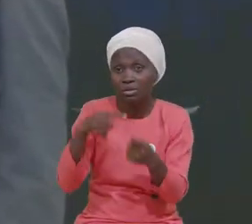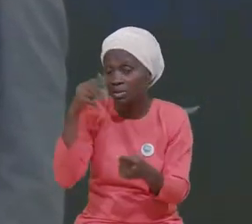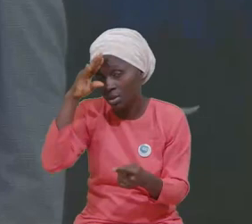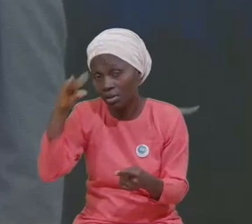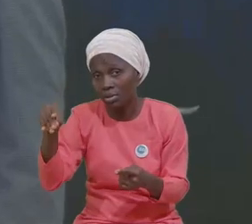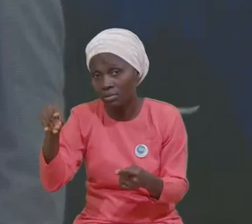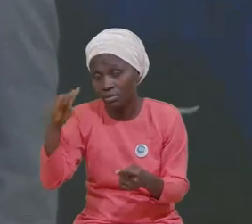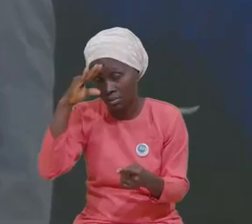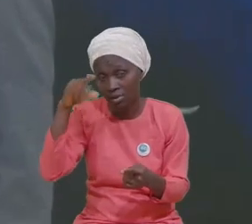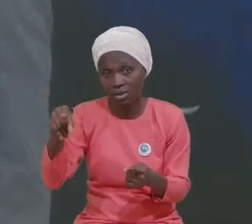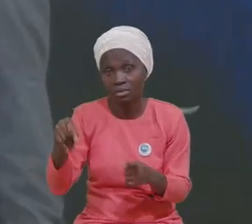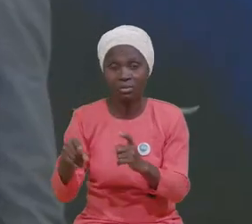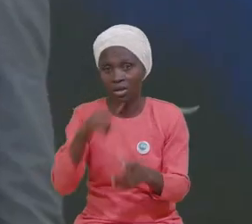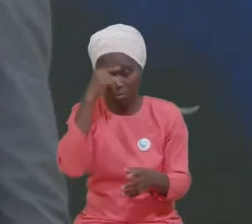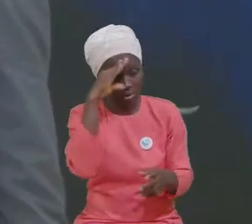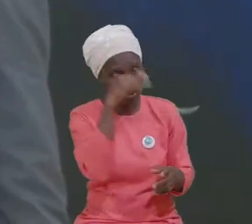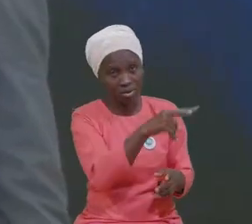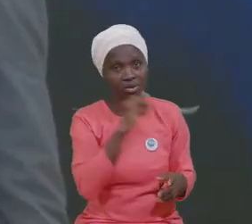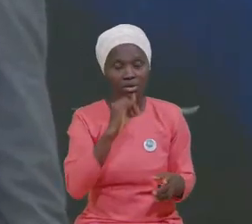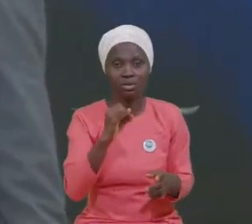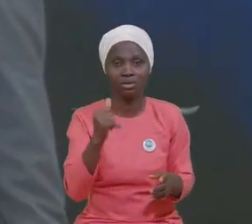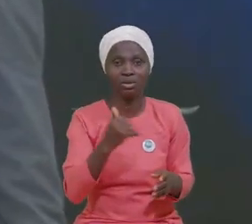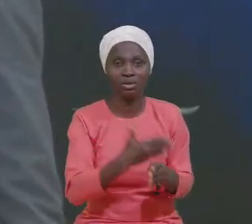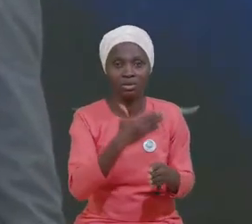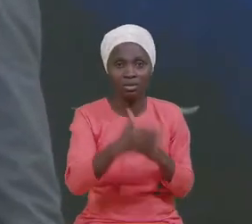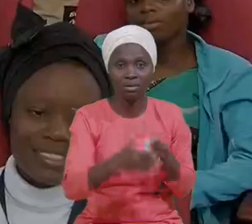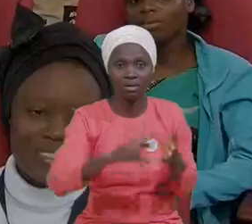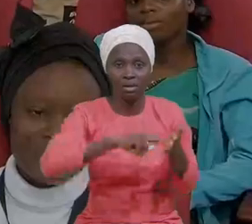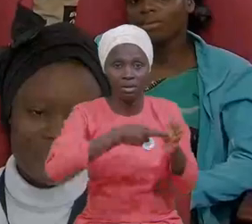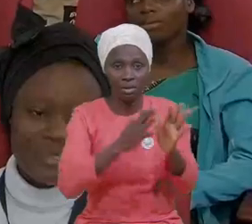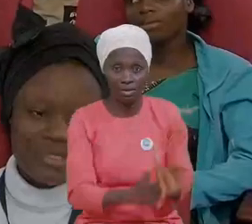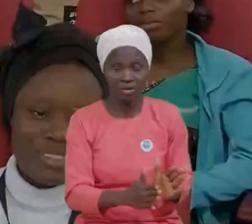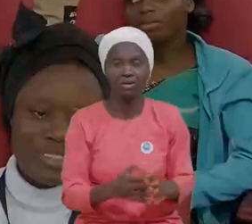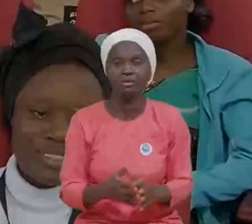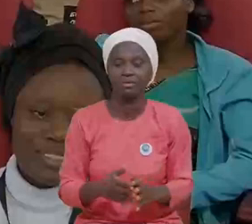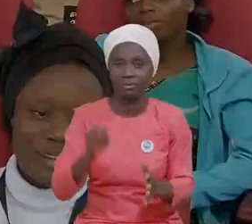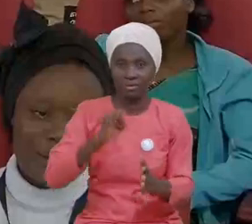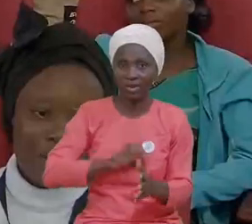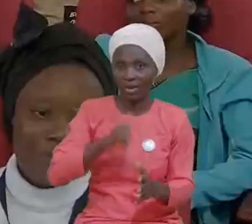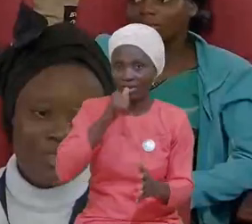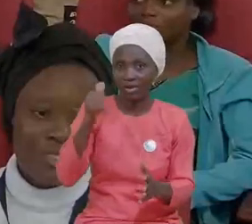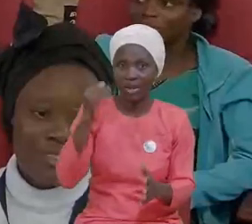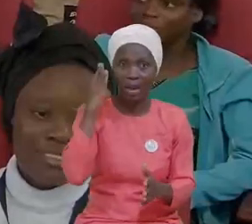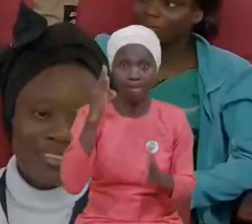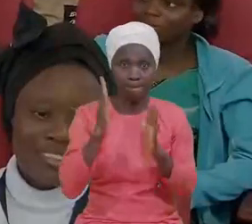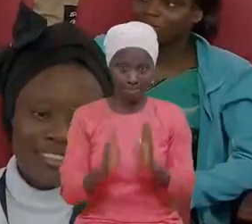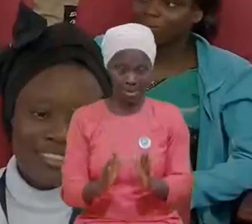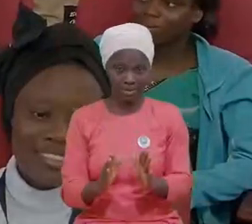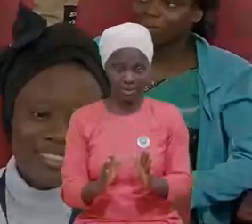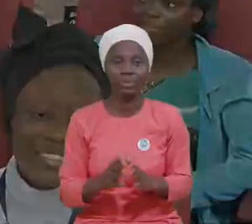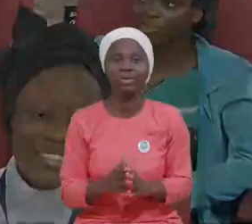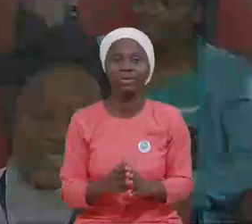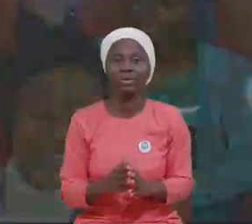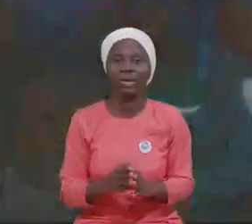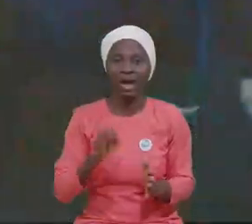parce qu'il est un ingénieur accompli, je suis quoi? un pasteur. C'est pas nous sommes